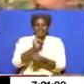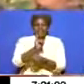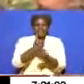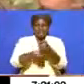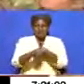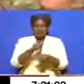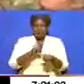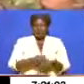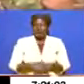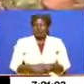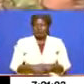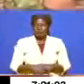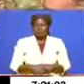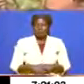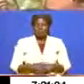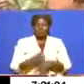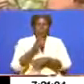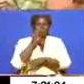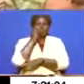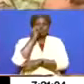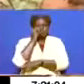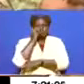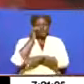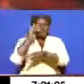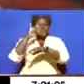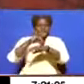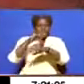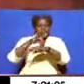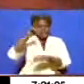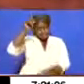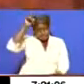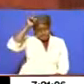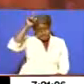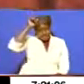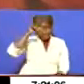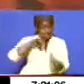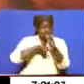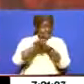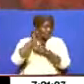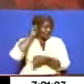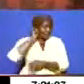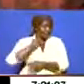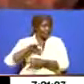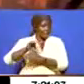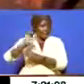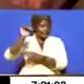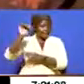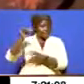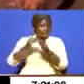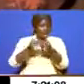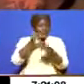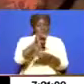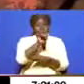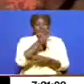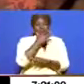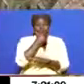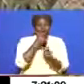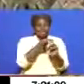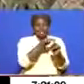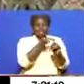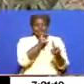Ubiwi la simanzi iligubika kijiji cha Ndalat katika eneo la Nandi Hills baada ya mwanaume mmoja kumuua mkewe na watoto